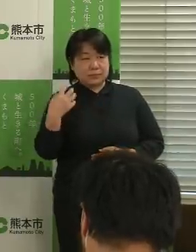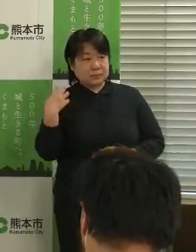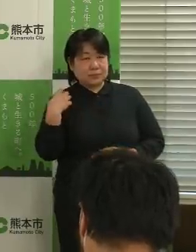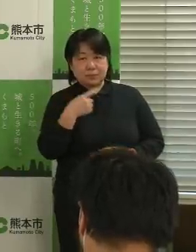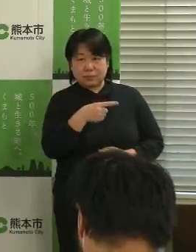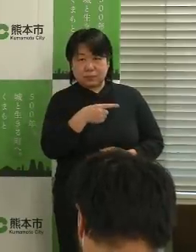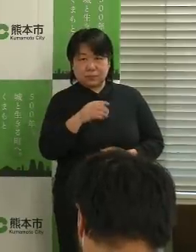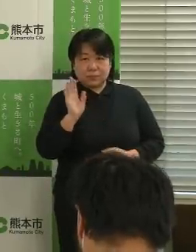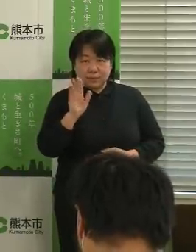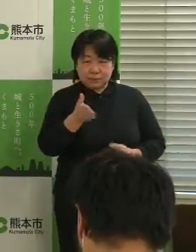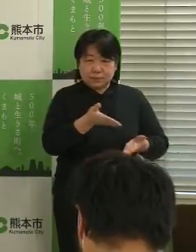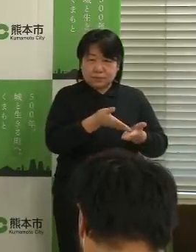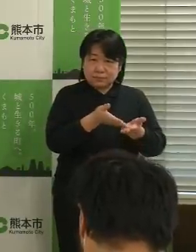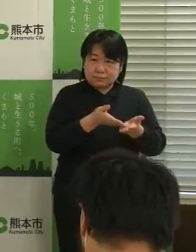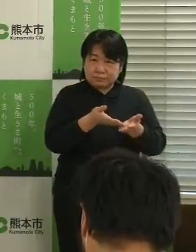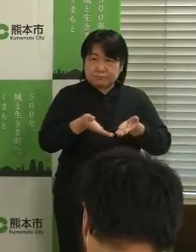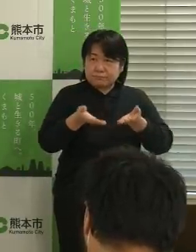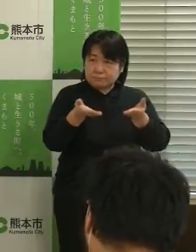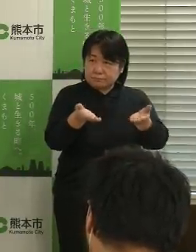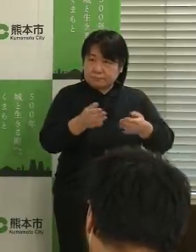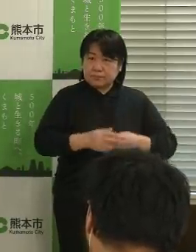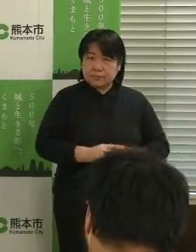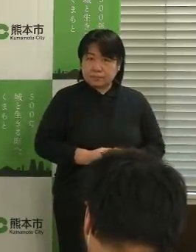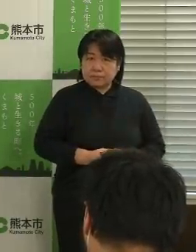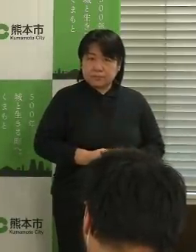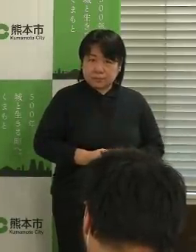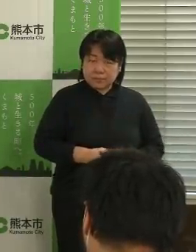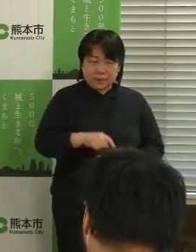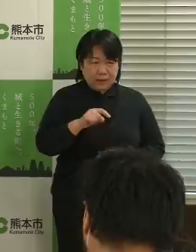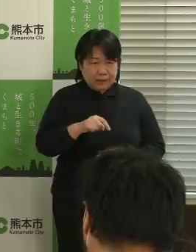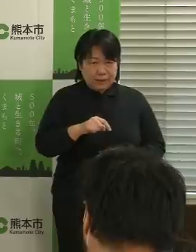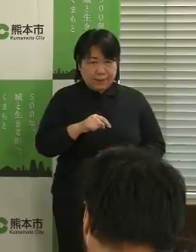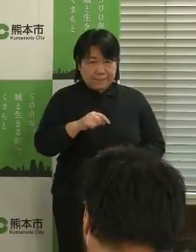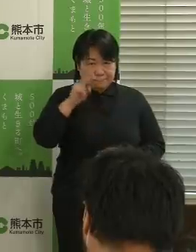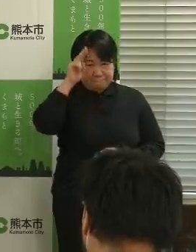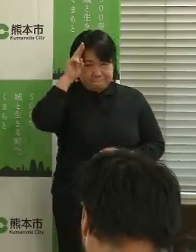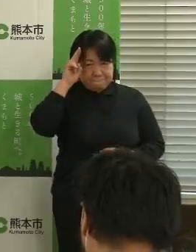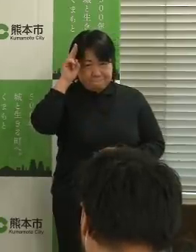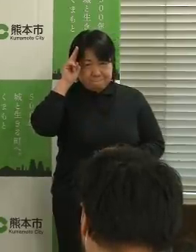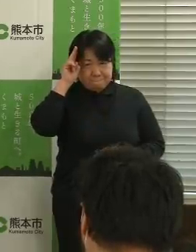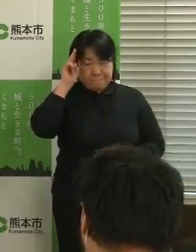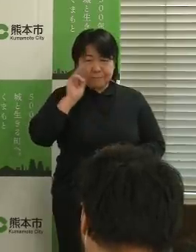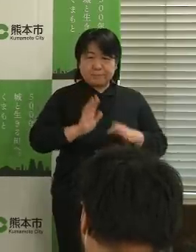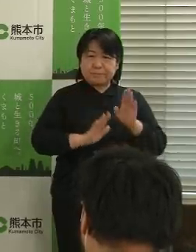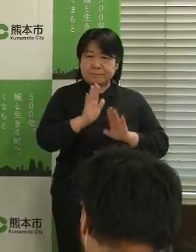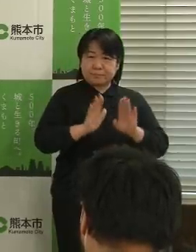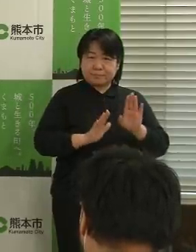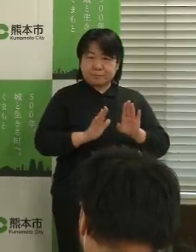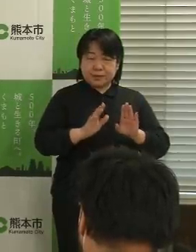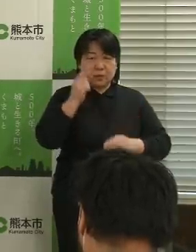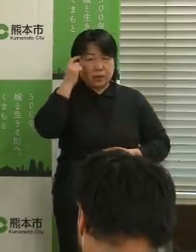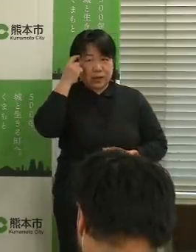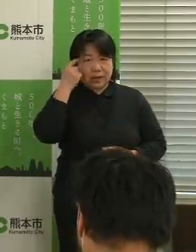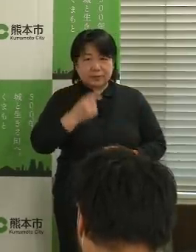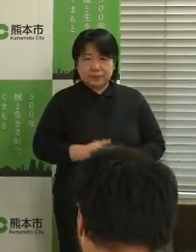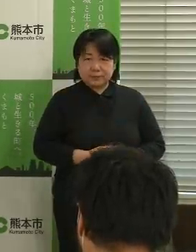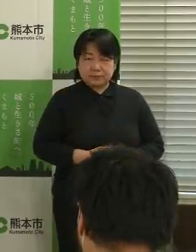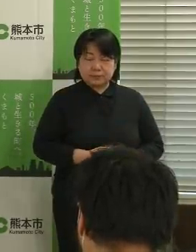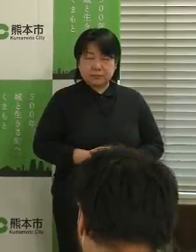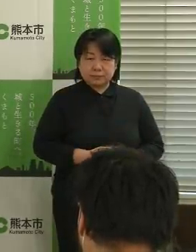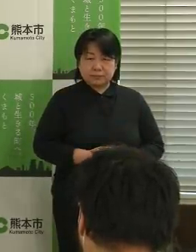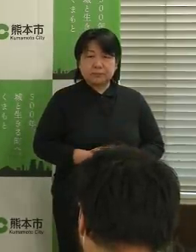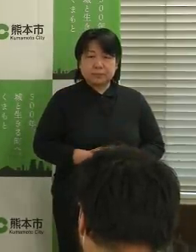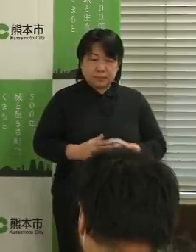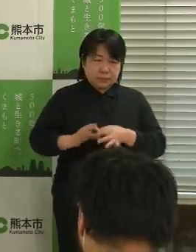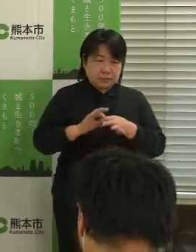ほどご説明させていただきますが、極めてこれ危機的な状況であるというふうに思います。つまり、多